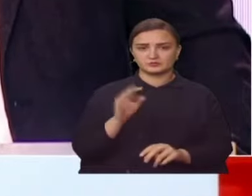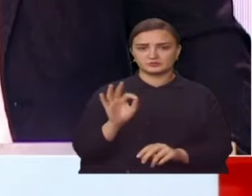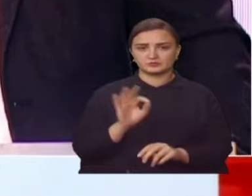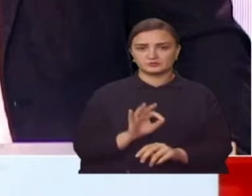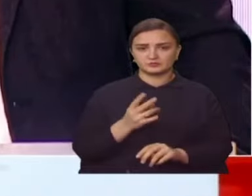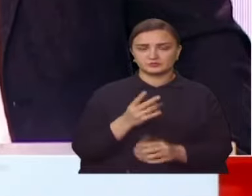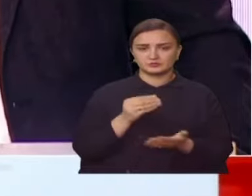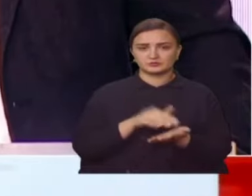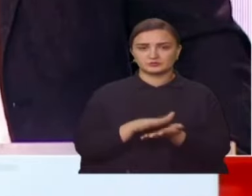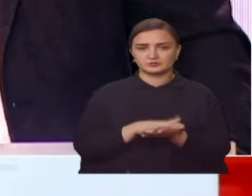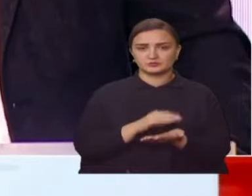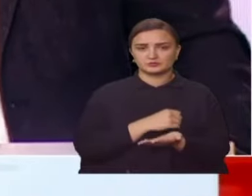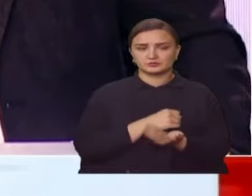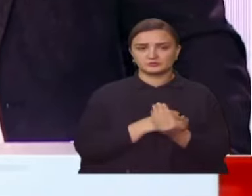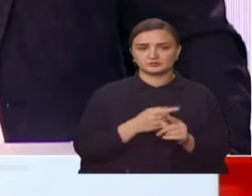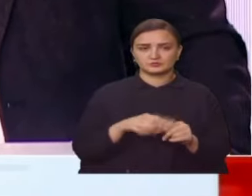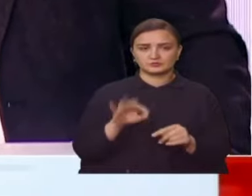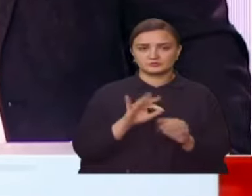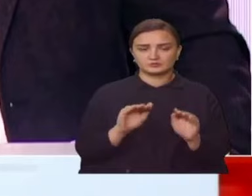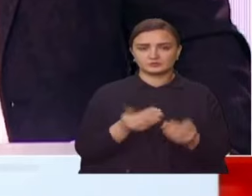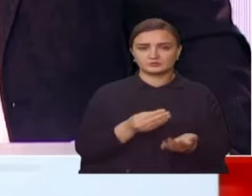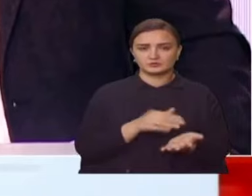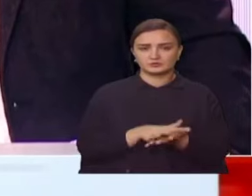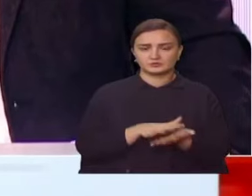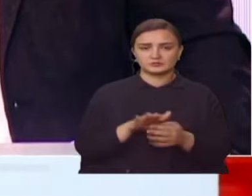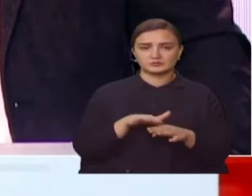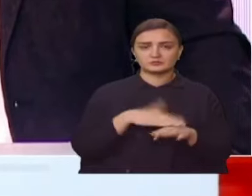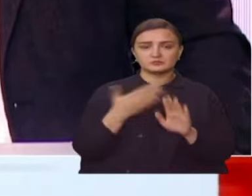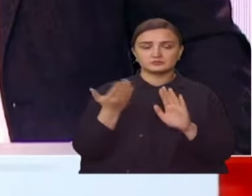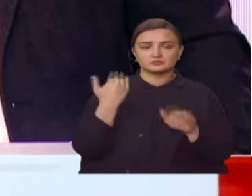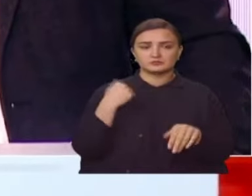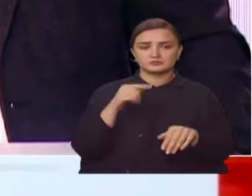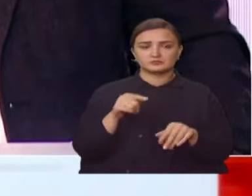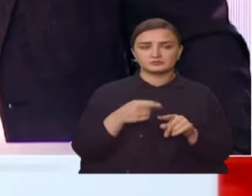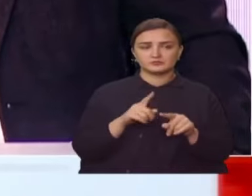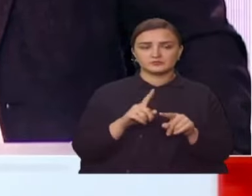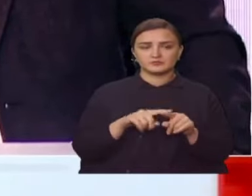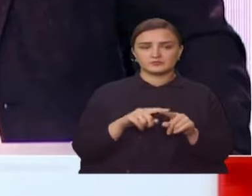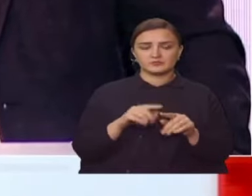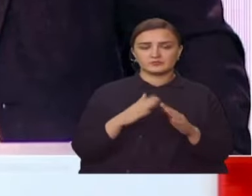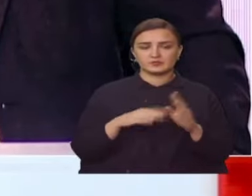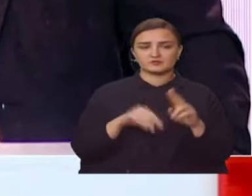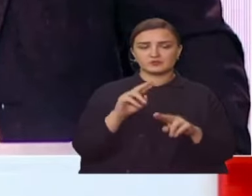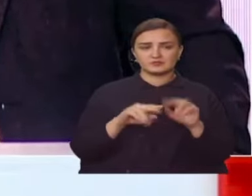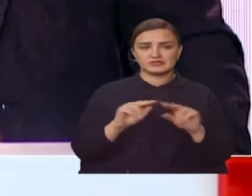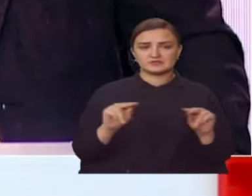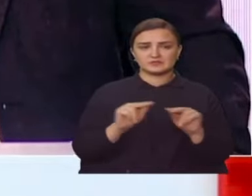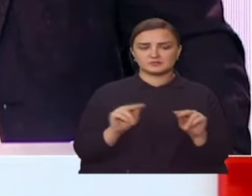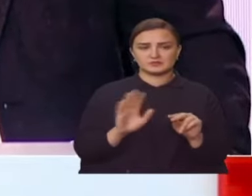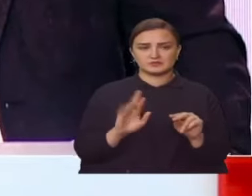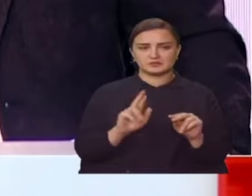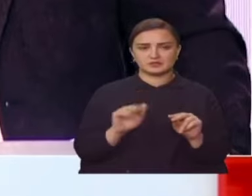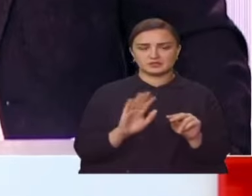შიდა პროდუქტის უნდა იხარჯებოდეს ჯარზე. ჩვენ ამაზე ნაკლებს ხარჯავთ უკვე დიდი ხანია და დიდი ნაკლი ამ ხარჯების მიდის ბინების შენებლობაზე და არა წრთნებზე მაგალითად და